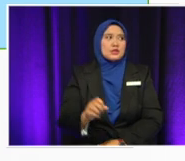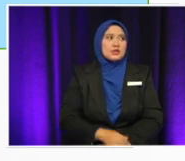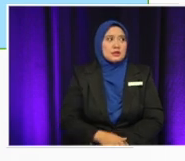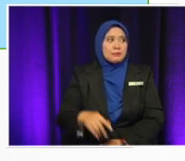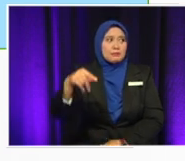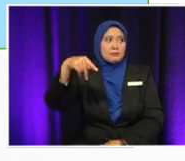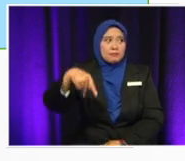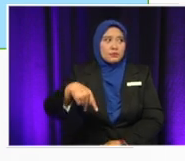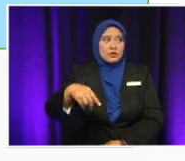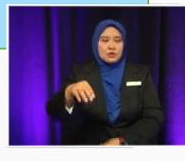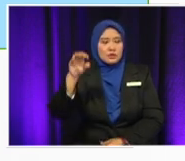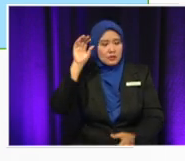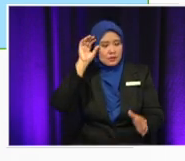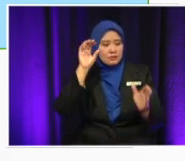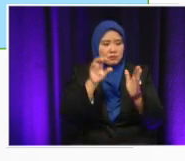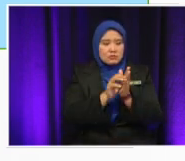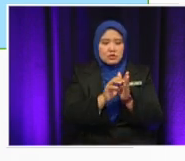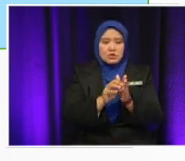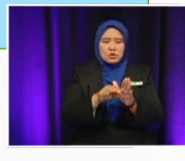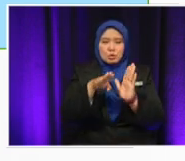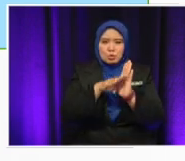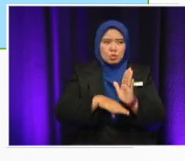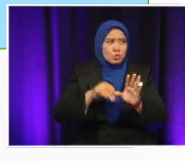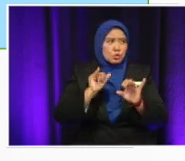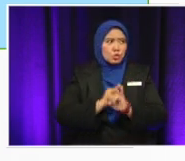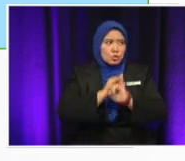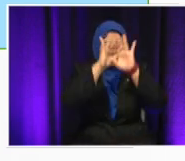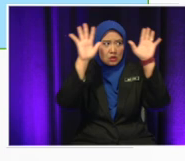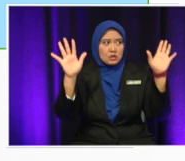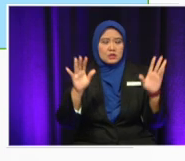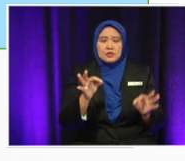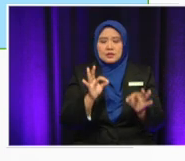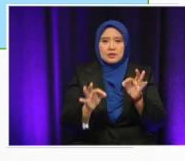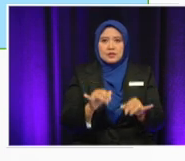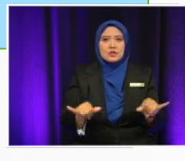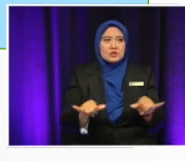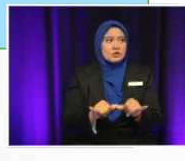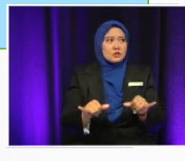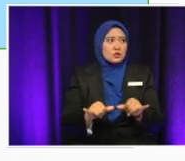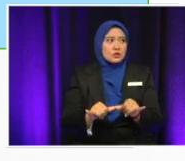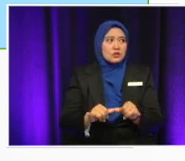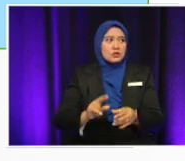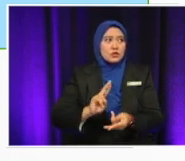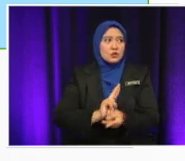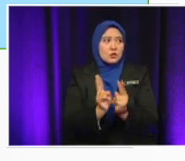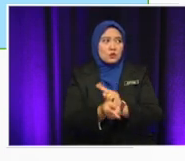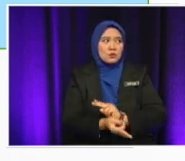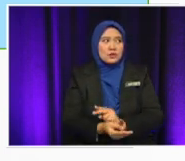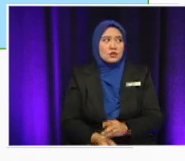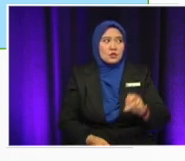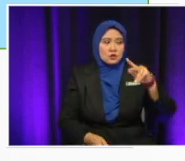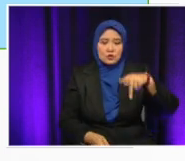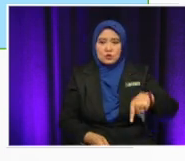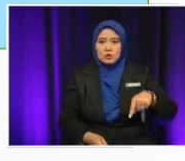jika size diubah Q gambar tetap jelas walaupun size diubah size file kecil